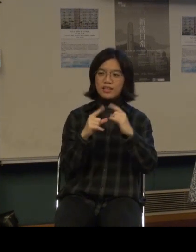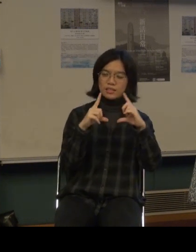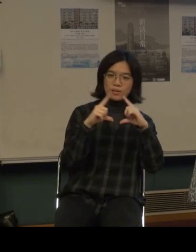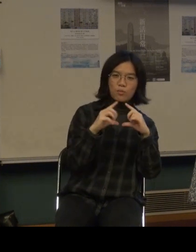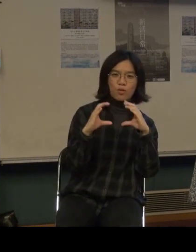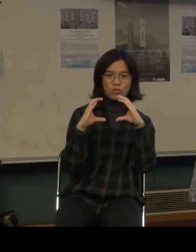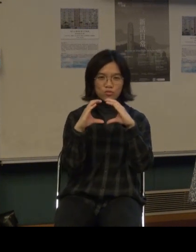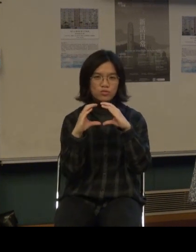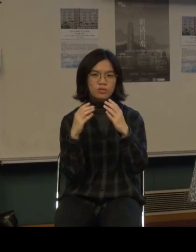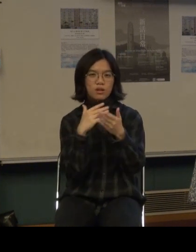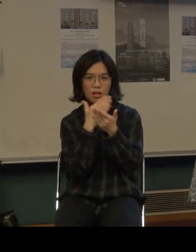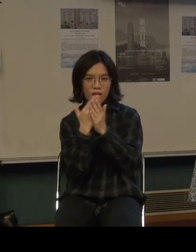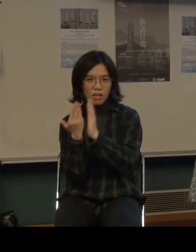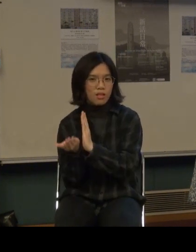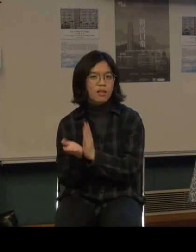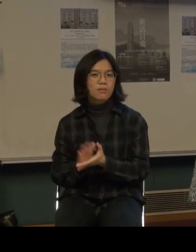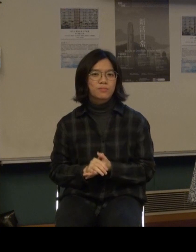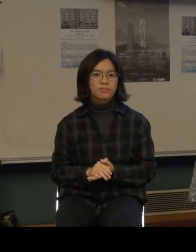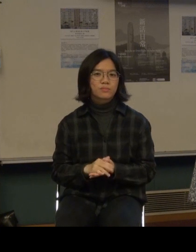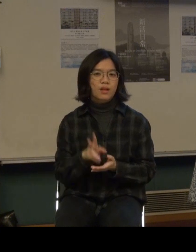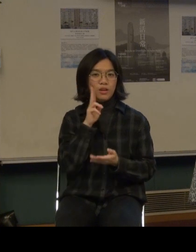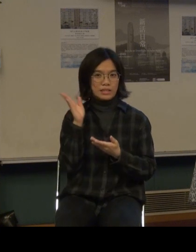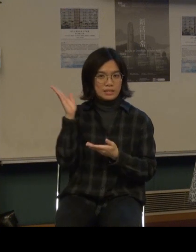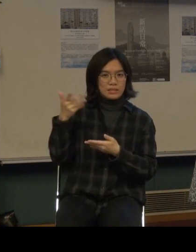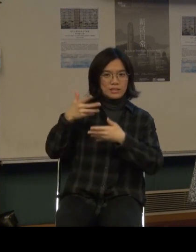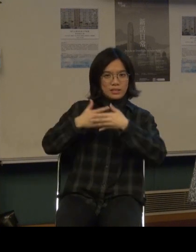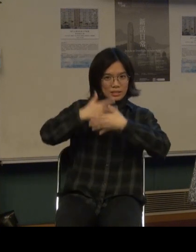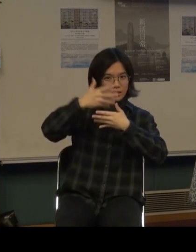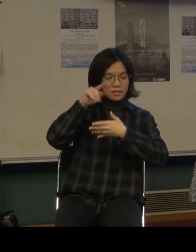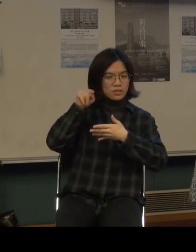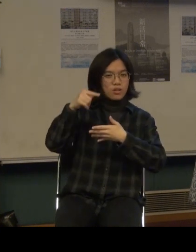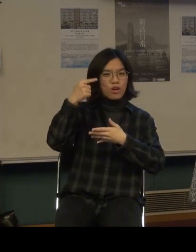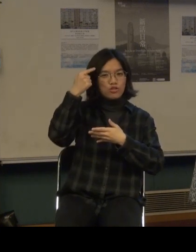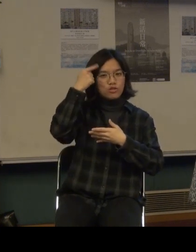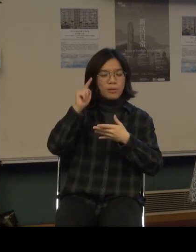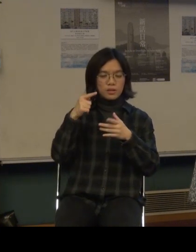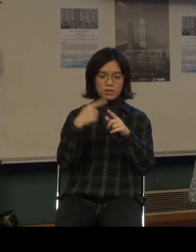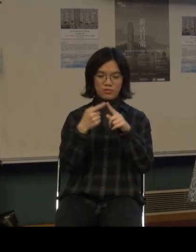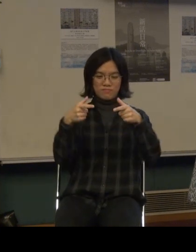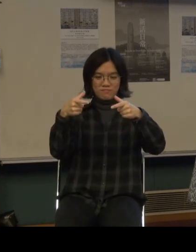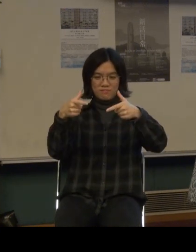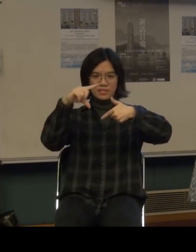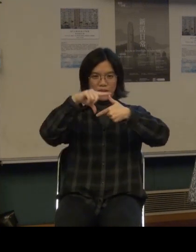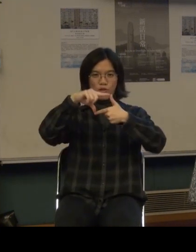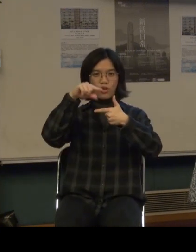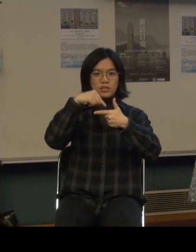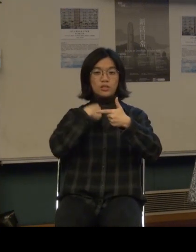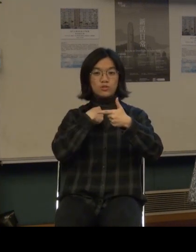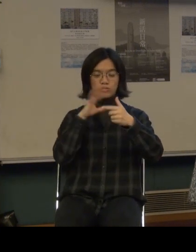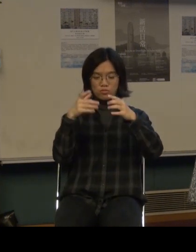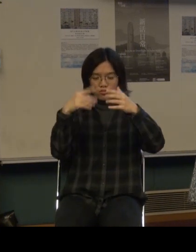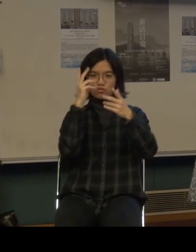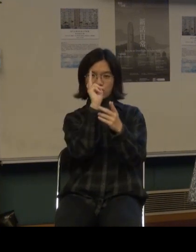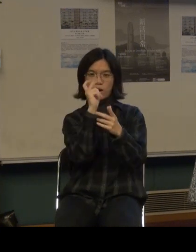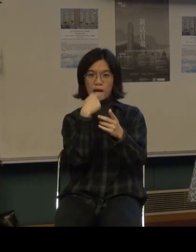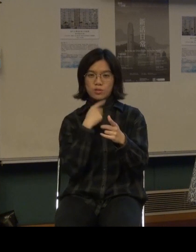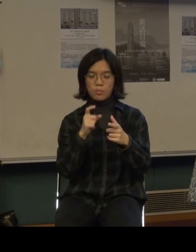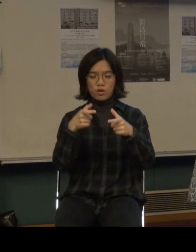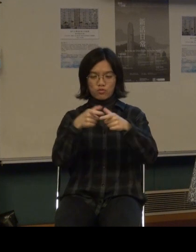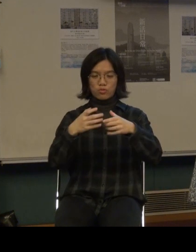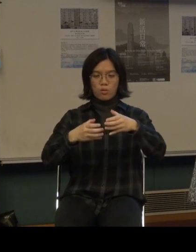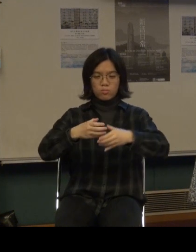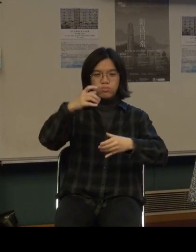嘅一個建築師，就希望做一個正方形嘅平面，中間咧要有一個圓形嘅空間。佢就會用一啲幾